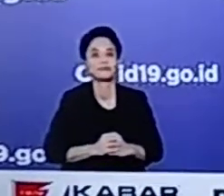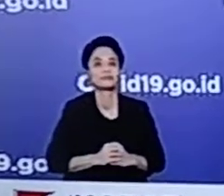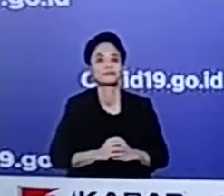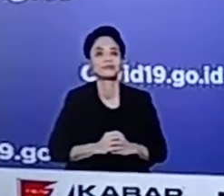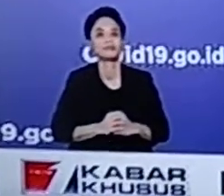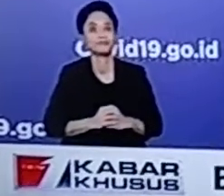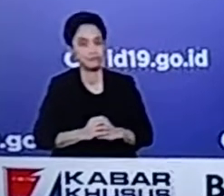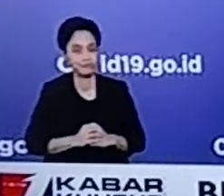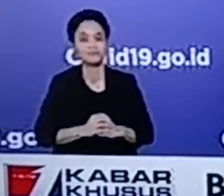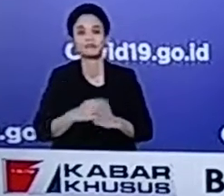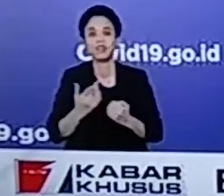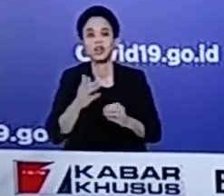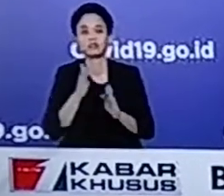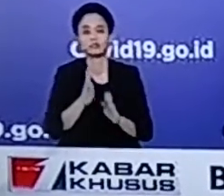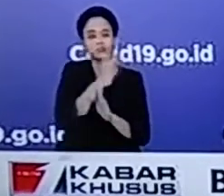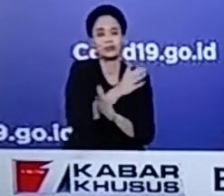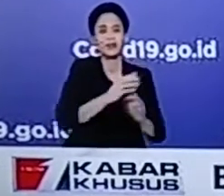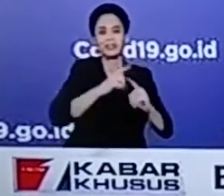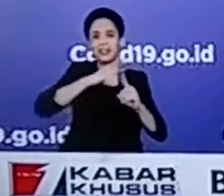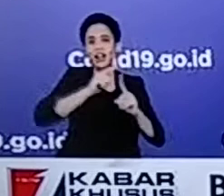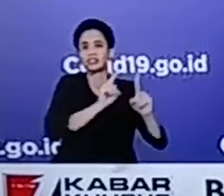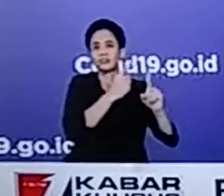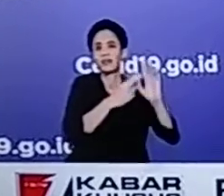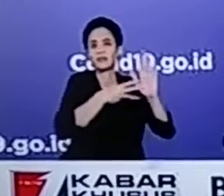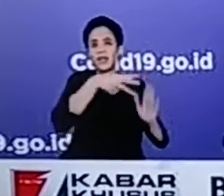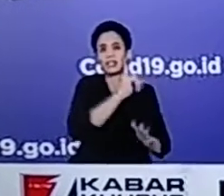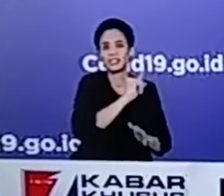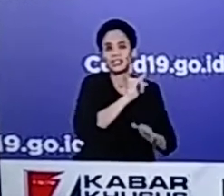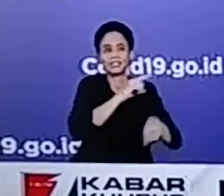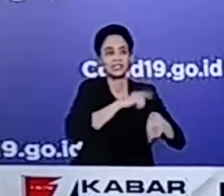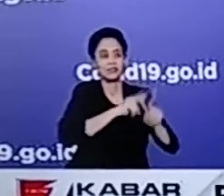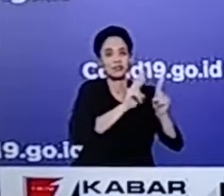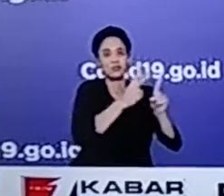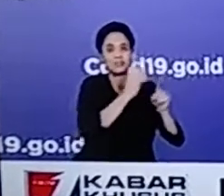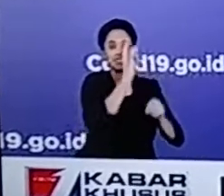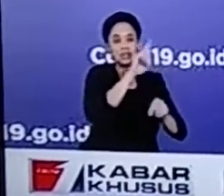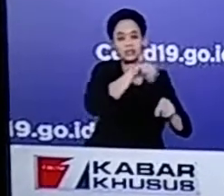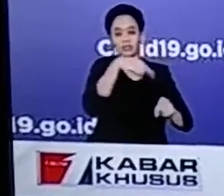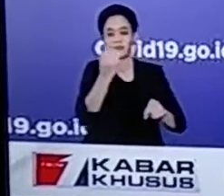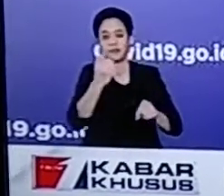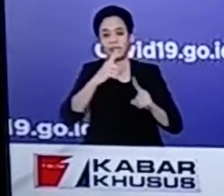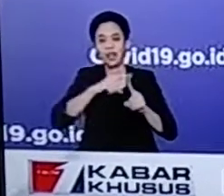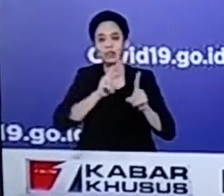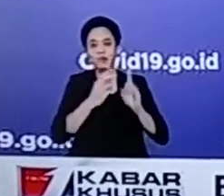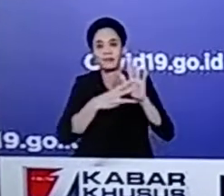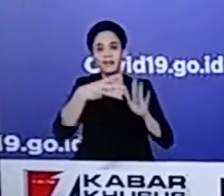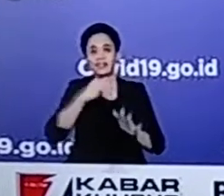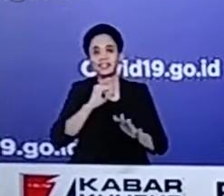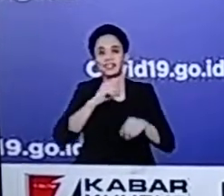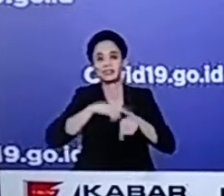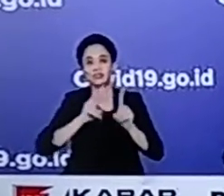panjang tanggal 11 Mei 12.00 WIB sampai 12 Mei 12.00